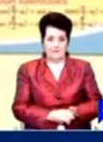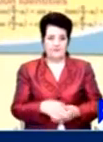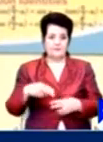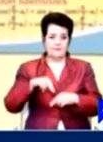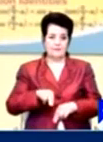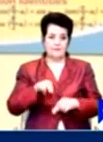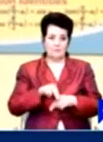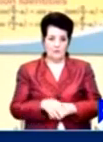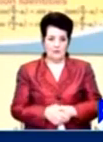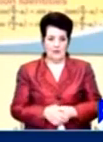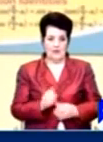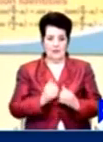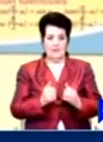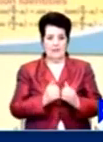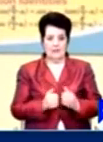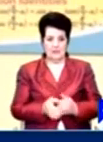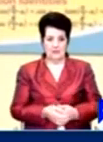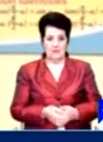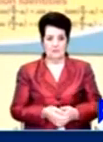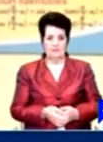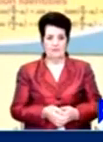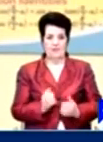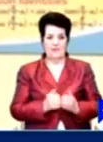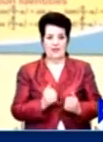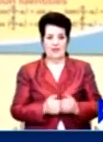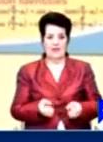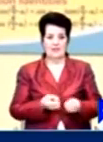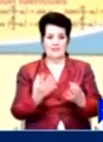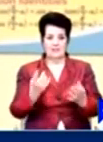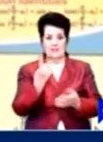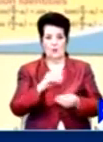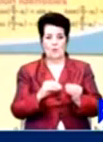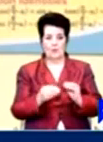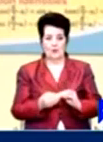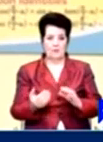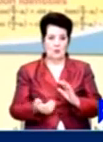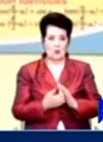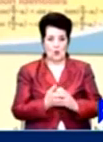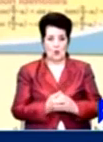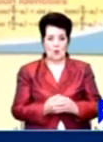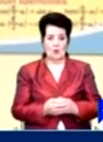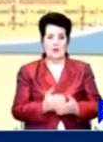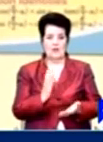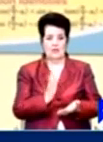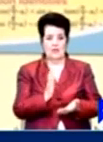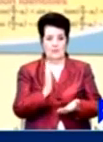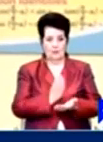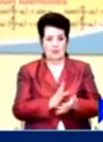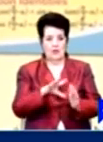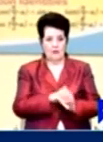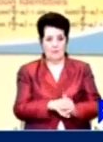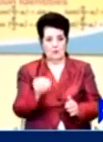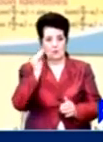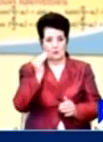muncă, muncă zilnică. În fiecare zi câte o problemă nouă, îmi puneam un scop să rezolv o problemă